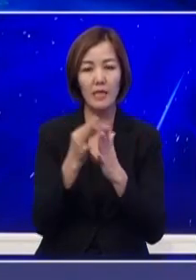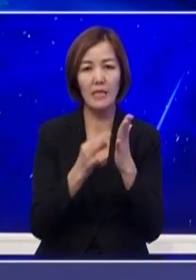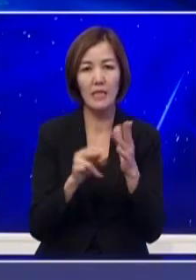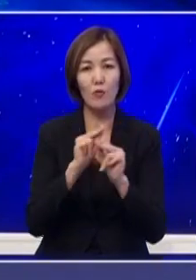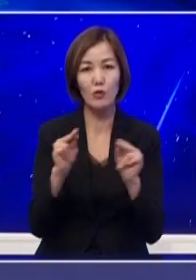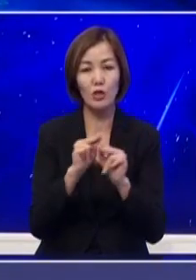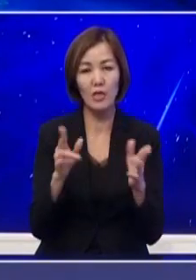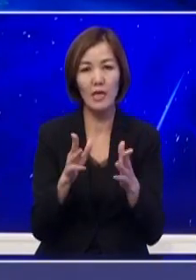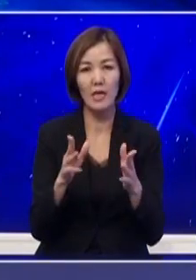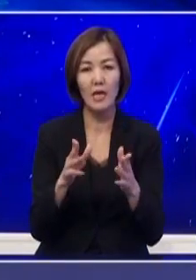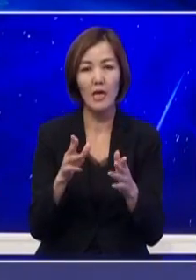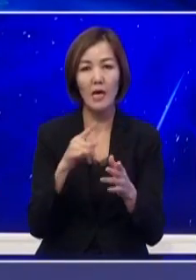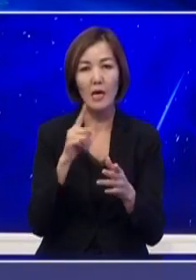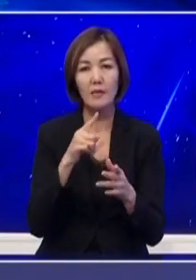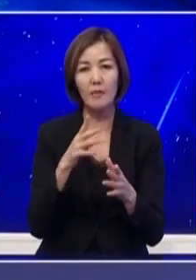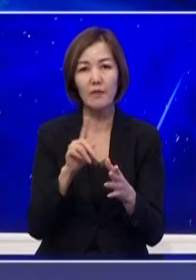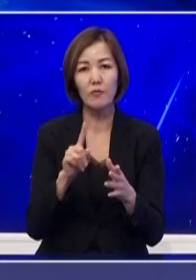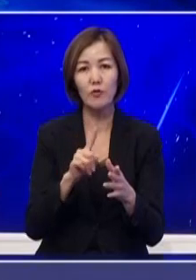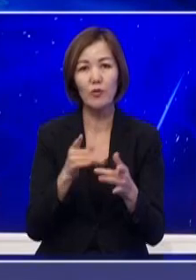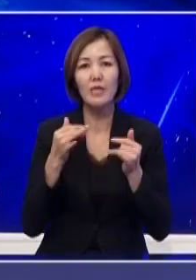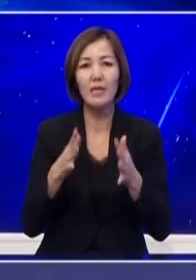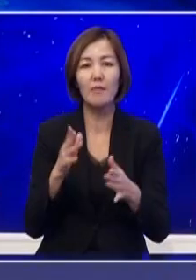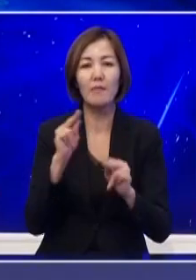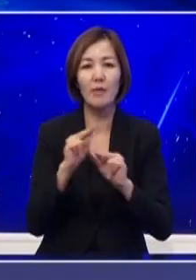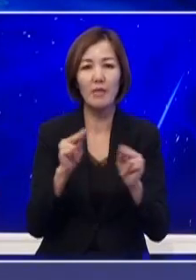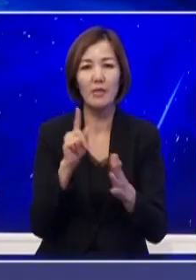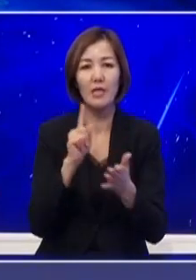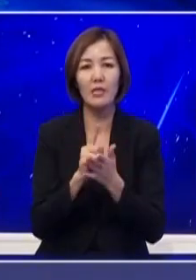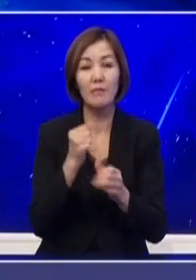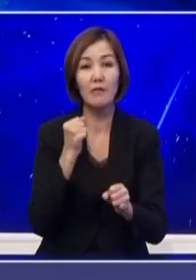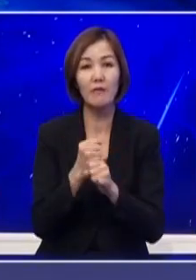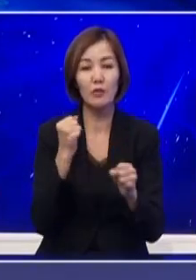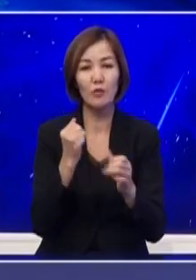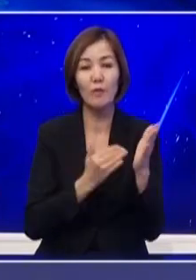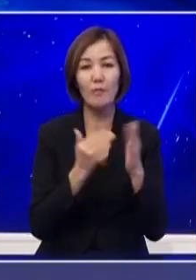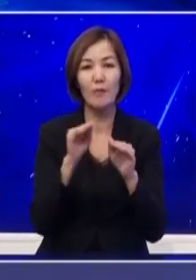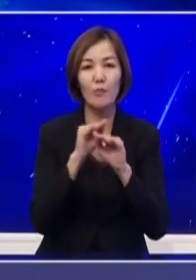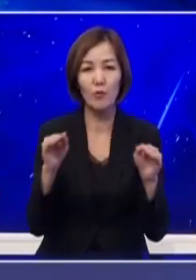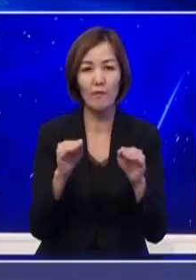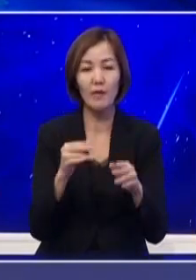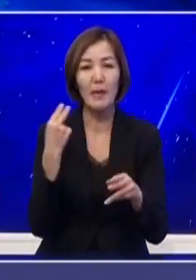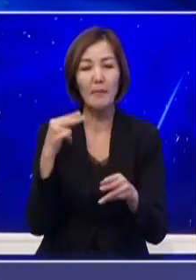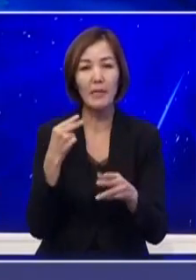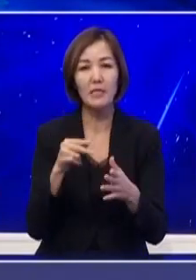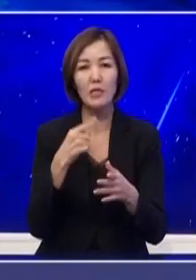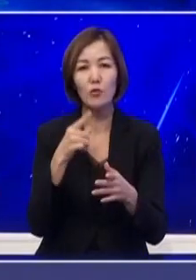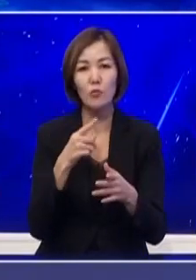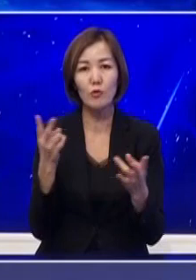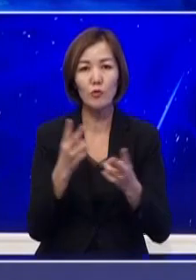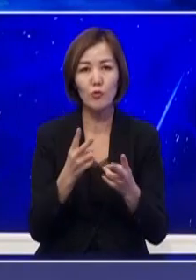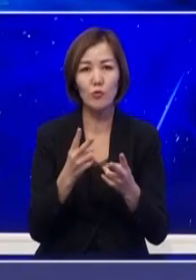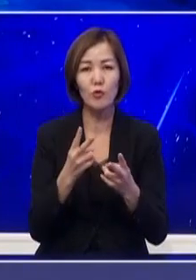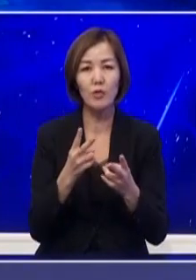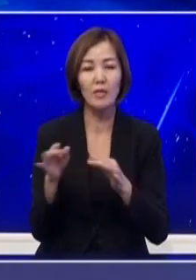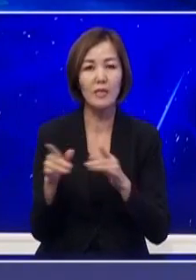квалификационный тест для учителей, отметив при этом, что требования к преподавателям должны оставаться высокими. Президент считает, что нужно